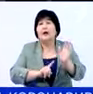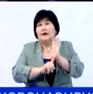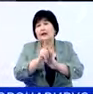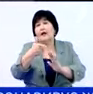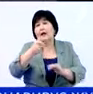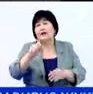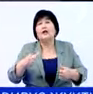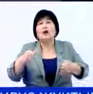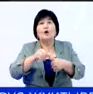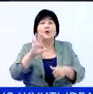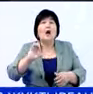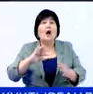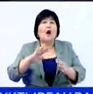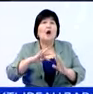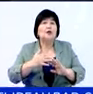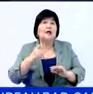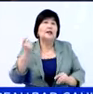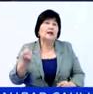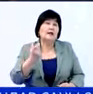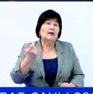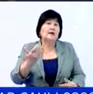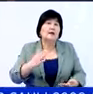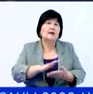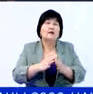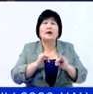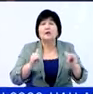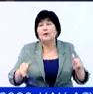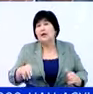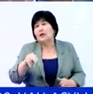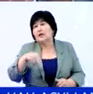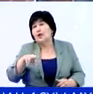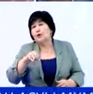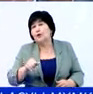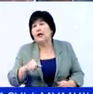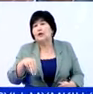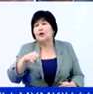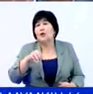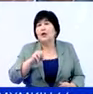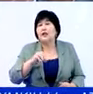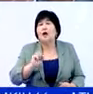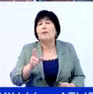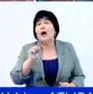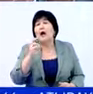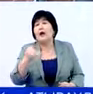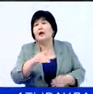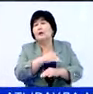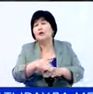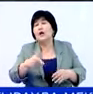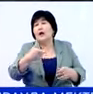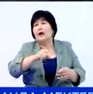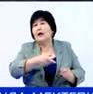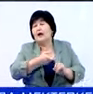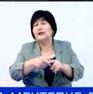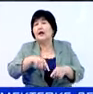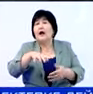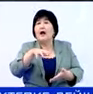қосылады. Ауданның әлеуметтік экономикалық дамуына арналған мәжілісте депутаттар Төретам мен Ақайға газ тарту, көшелерін жөндеу, арендадағы